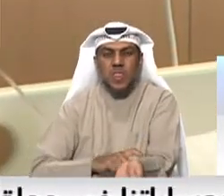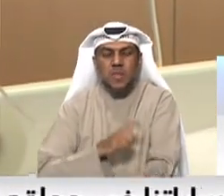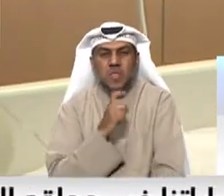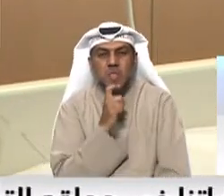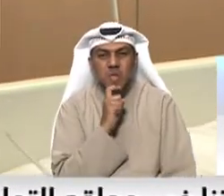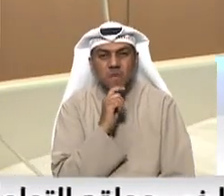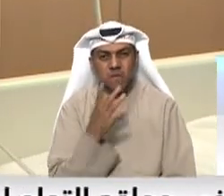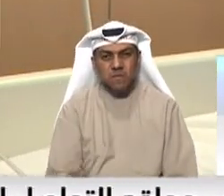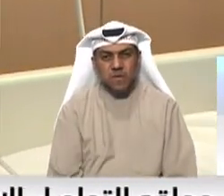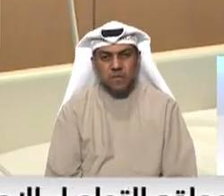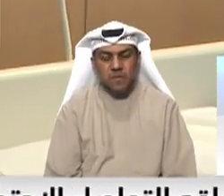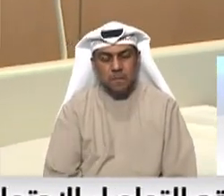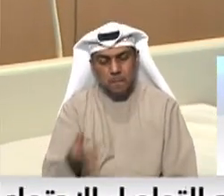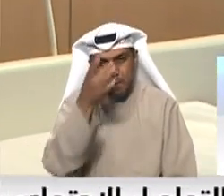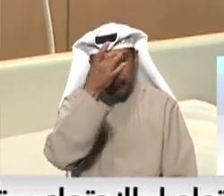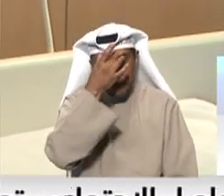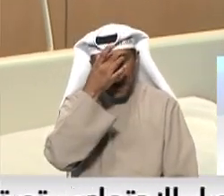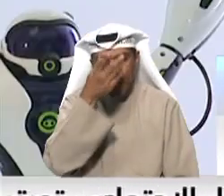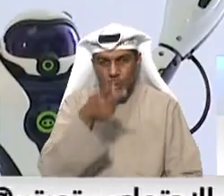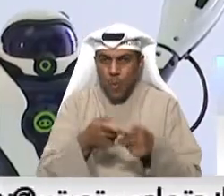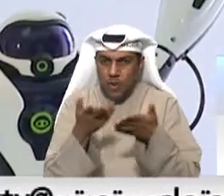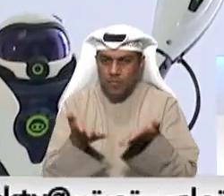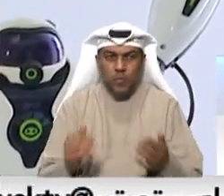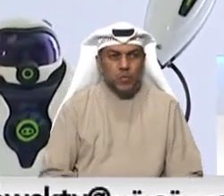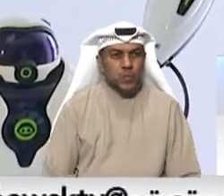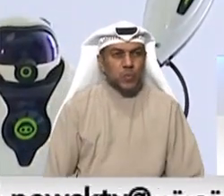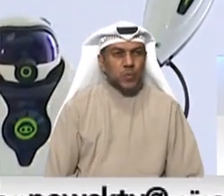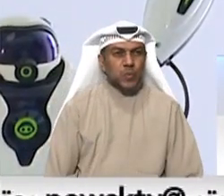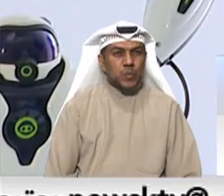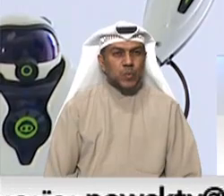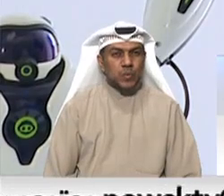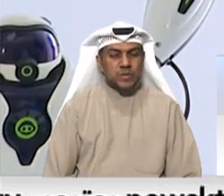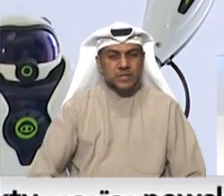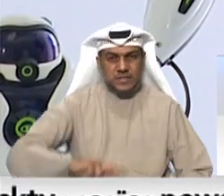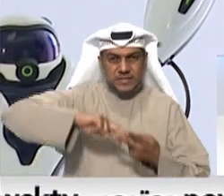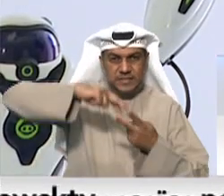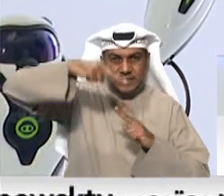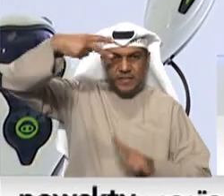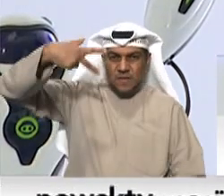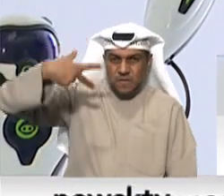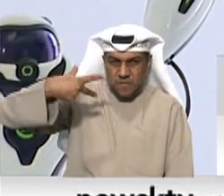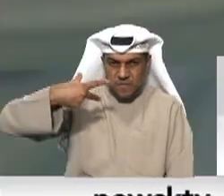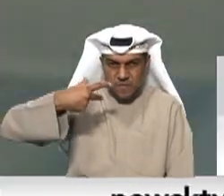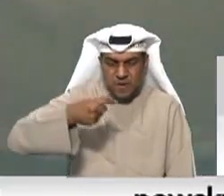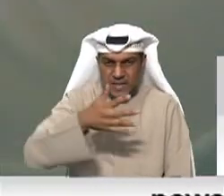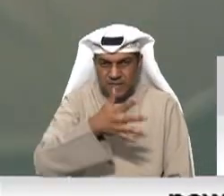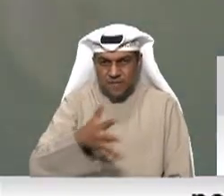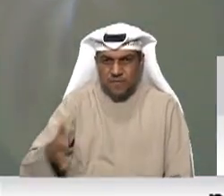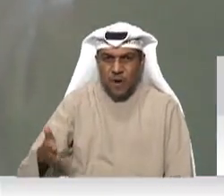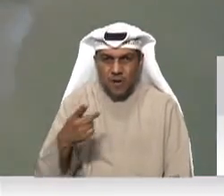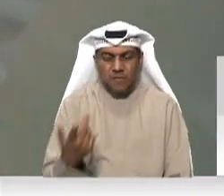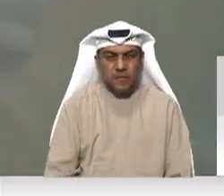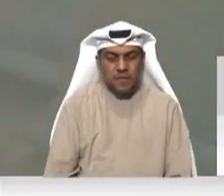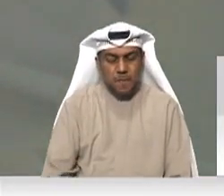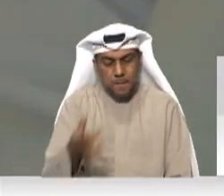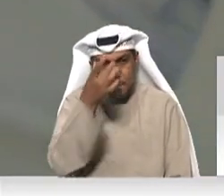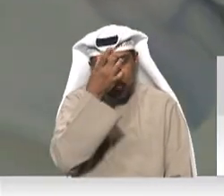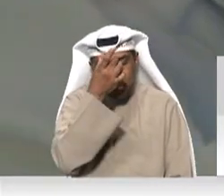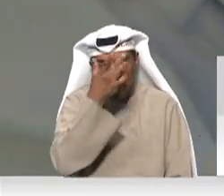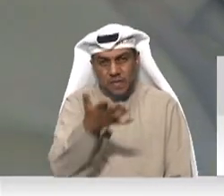متشابهه مؤخرا تم زراعه خلايا جذعيه لتمان حالات من فئه الاطفال لمرضى يعانون من